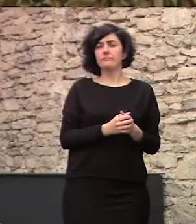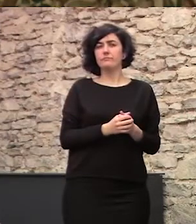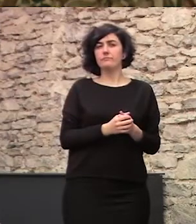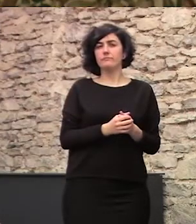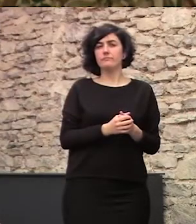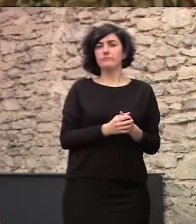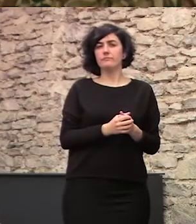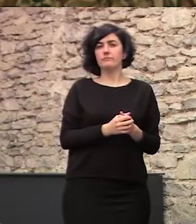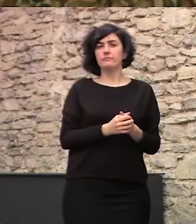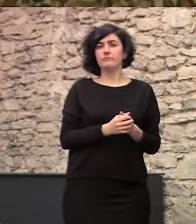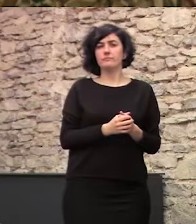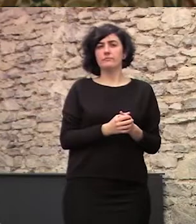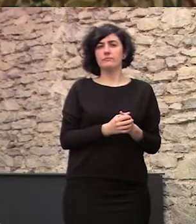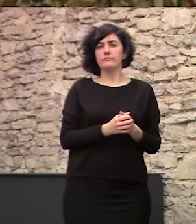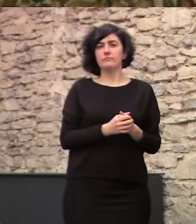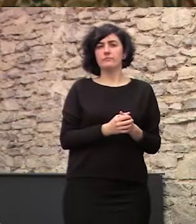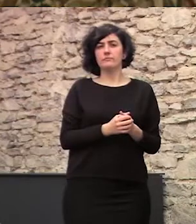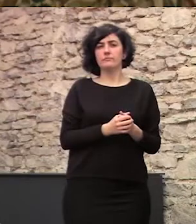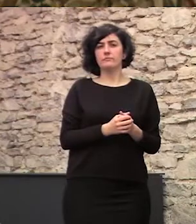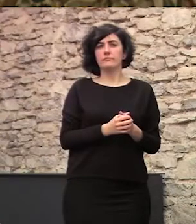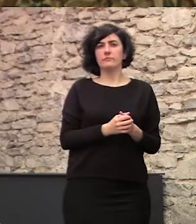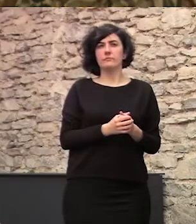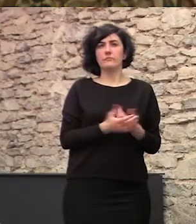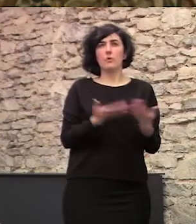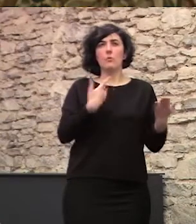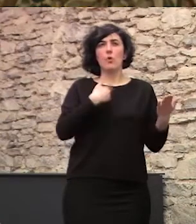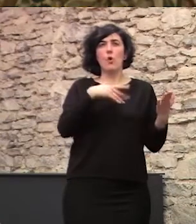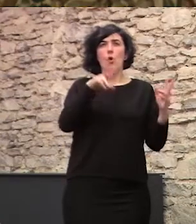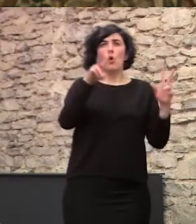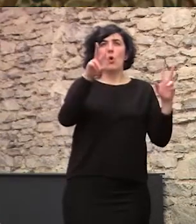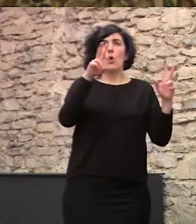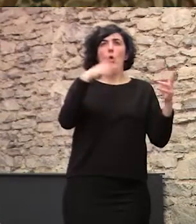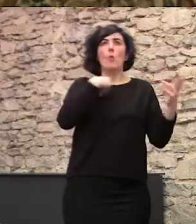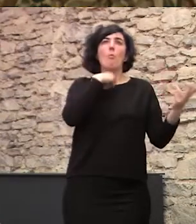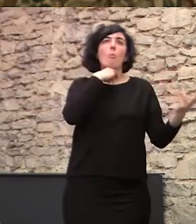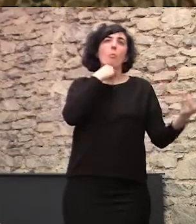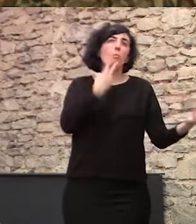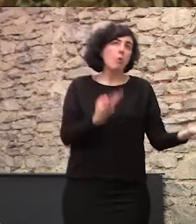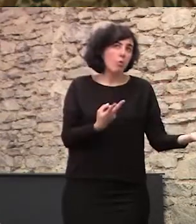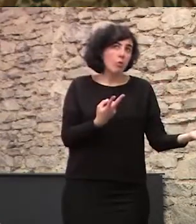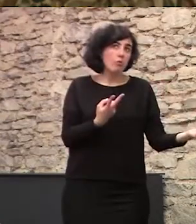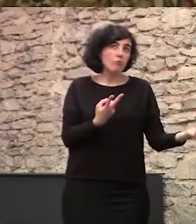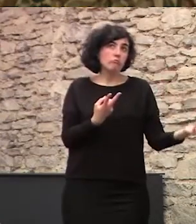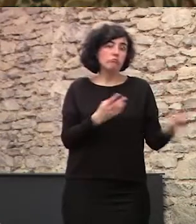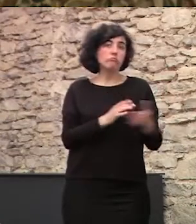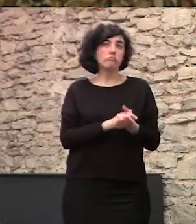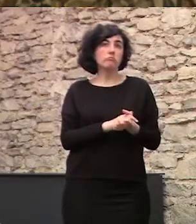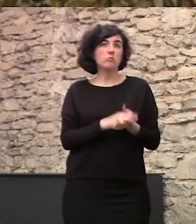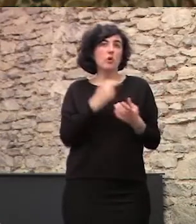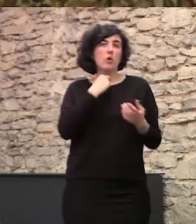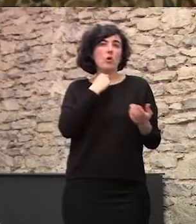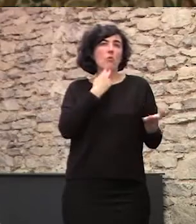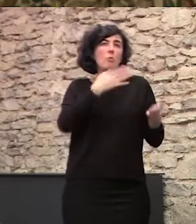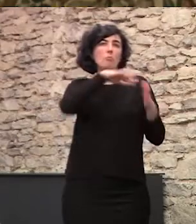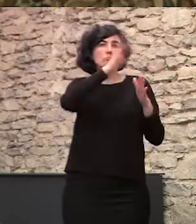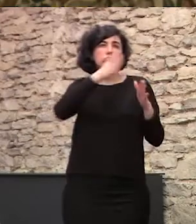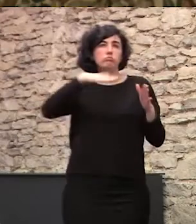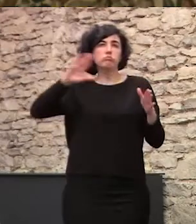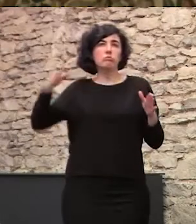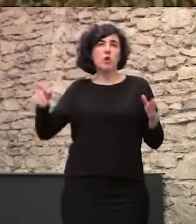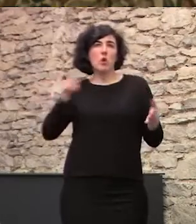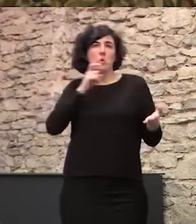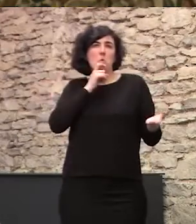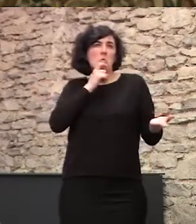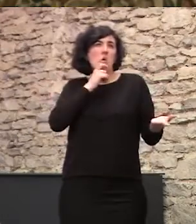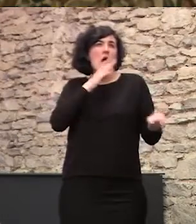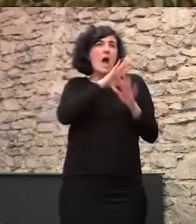argi neukan tonuan, ikuste dut tonua, edo ahotsa, edo hor, ez, hori zen la importantean lan liburua, eta lan horrek eramaten